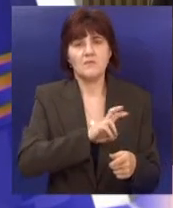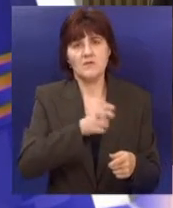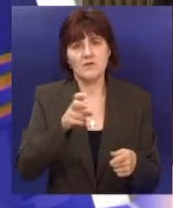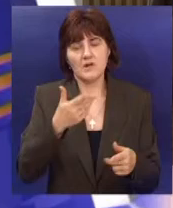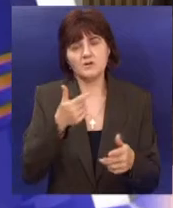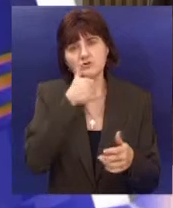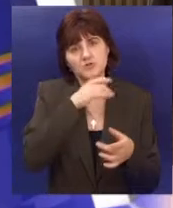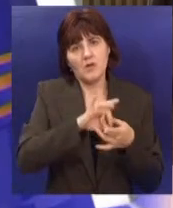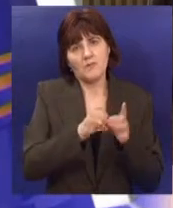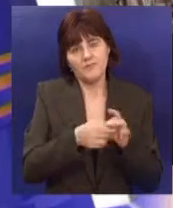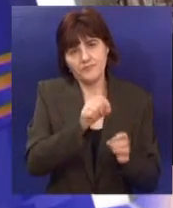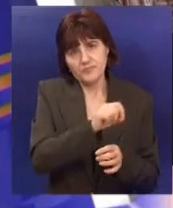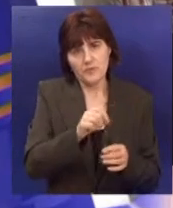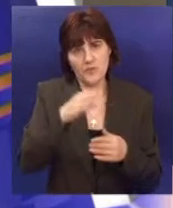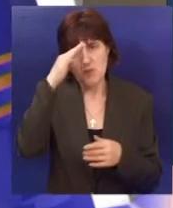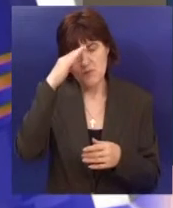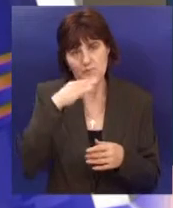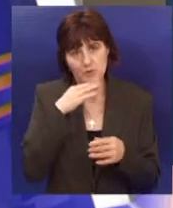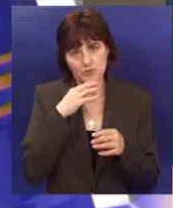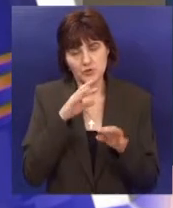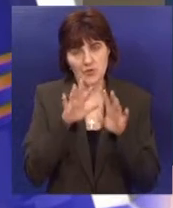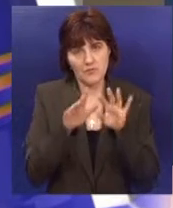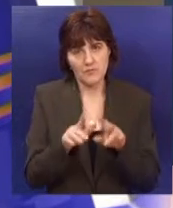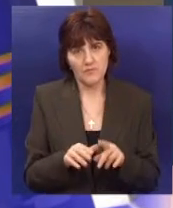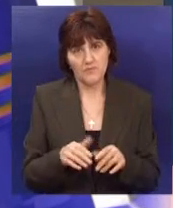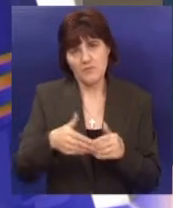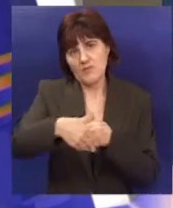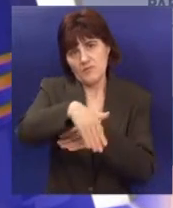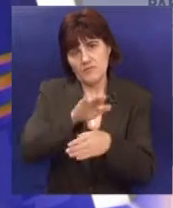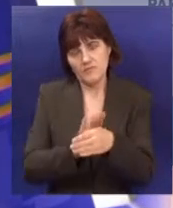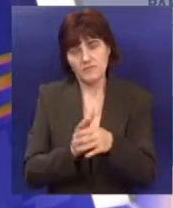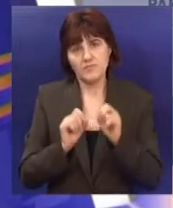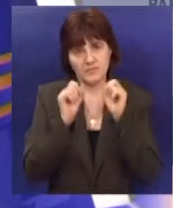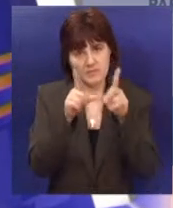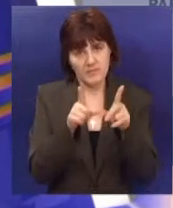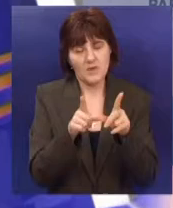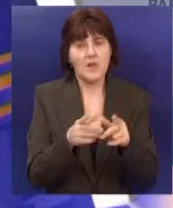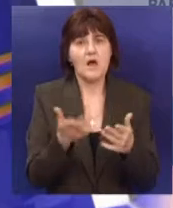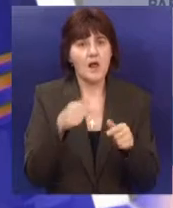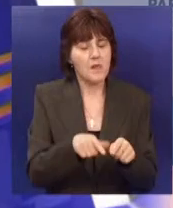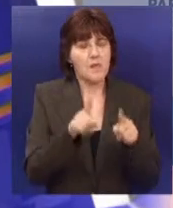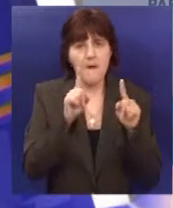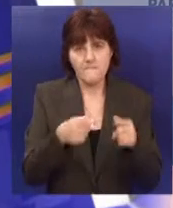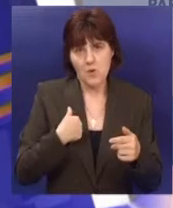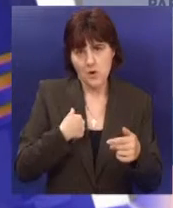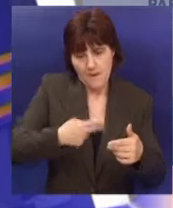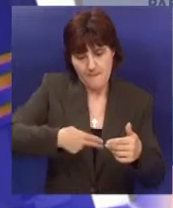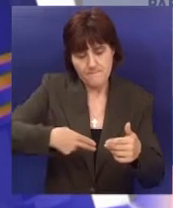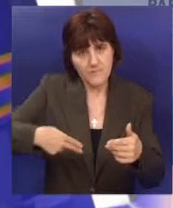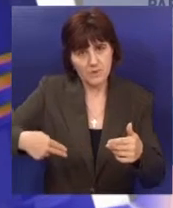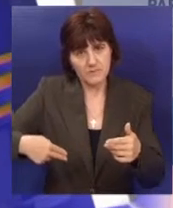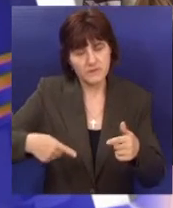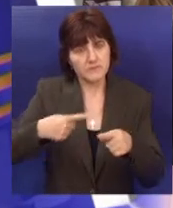a postoji više načina za podnošenje, poštom, elektronskim putem ili faksom, a najvažnije je da pritužba mora